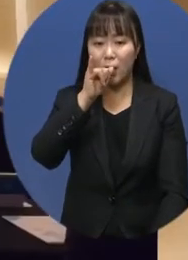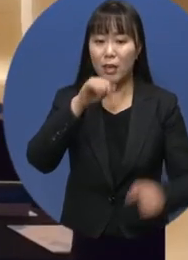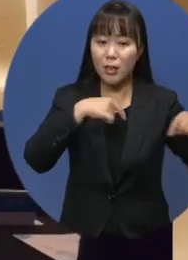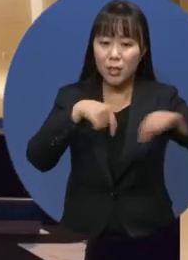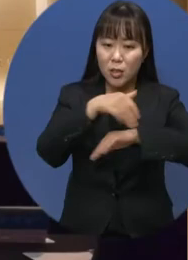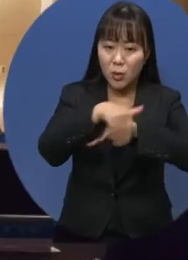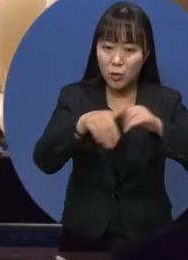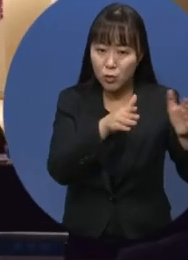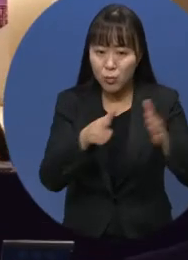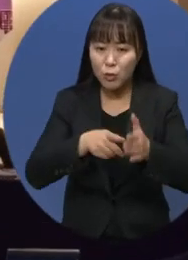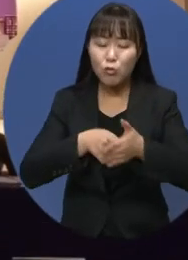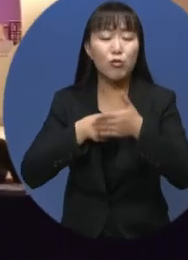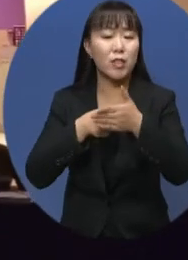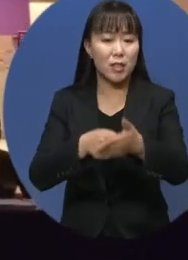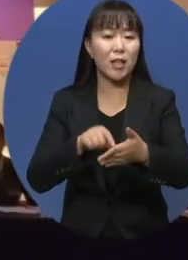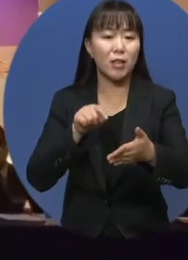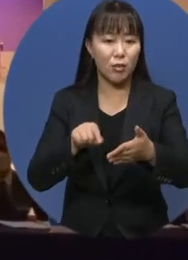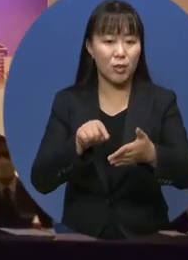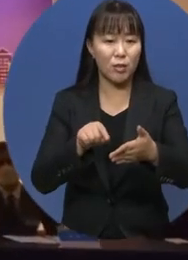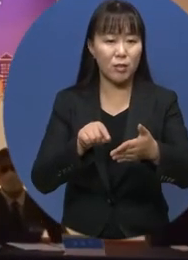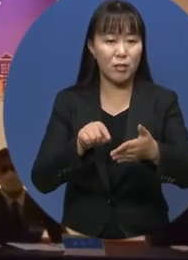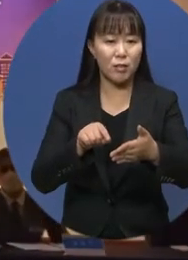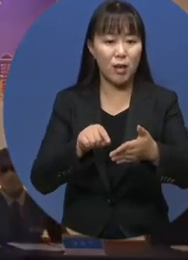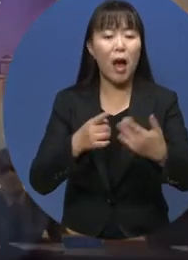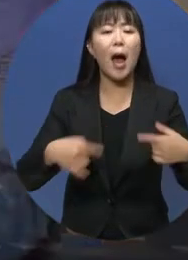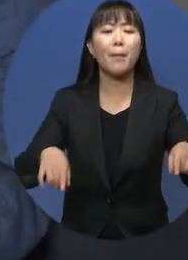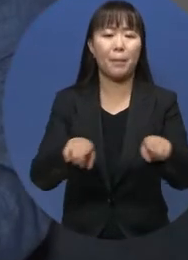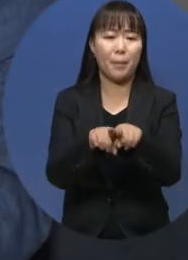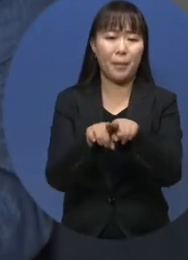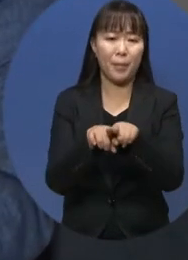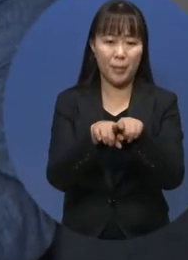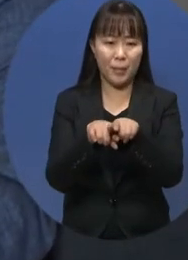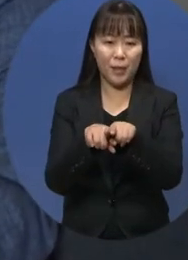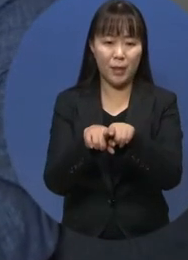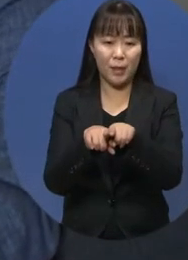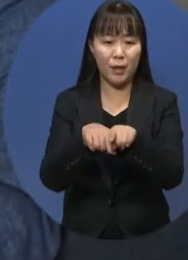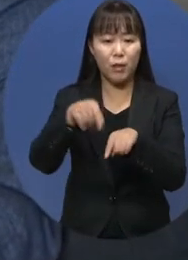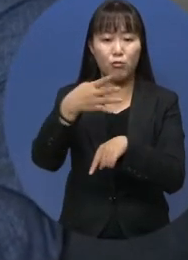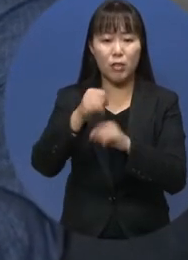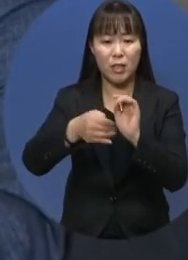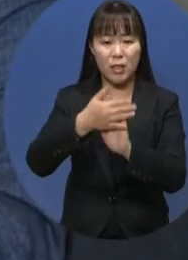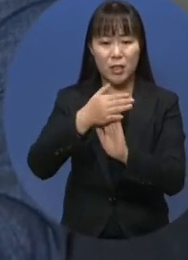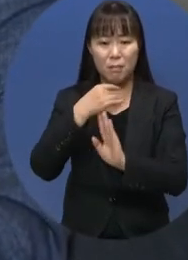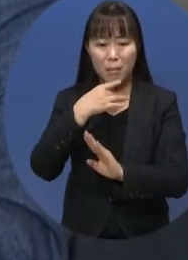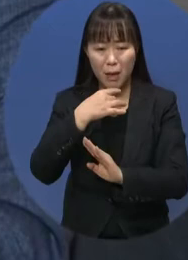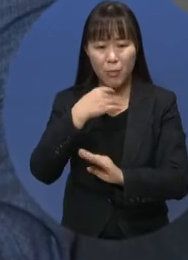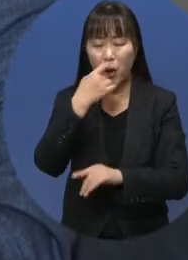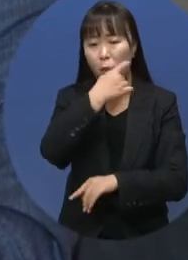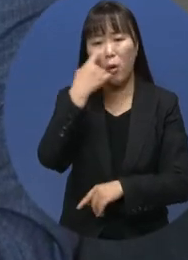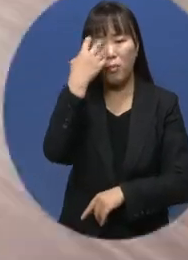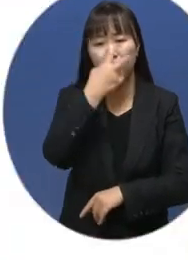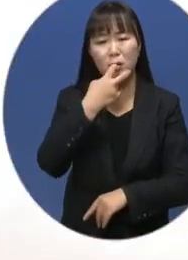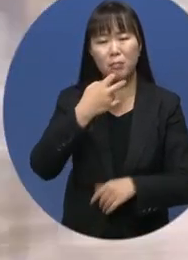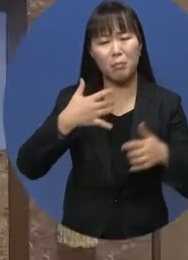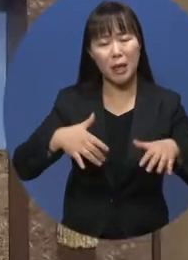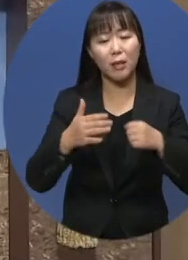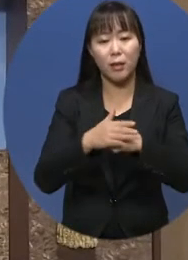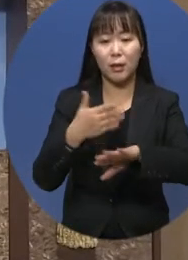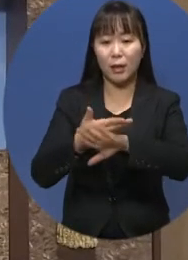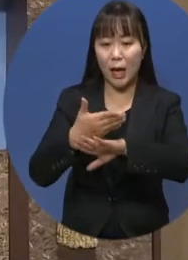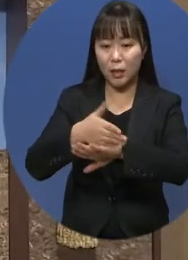만들어나가고 추진하는데 이거를 함께하자 우리지만 하면 검증이 약하니까 그리고 다른 동네에서